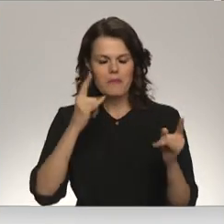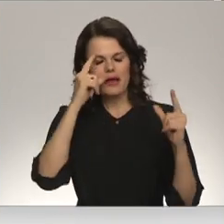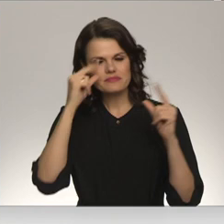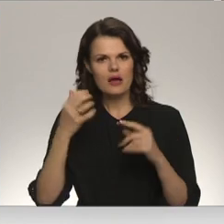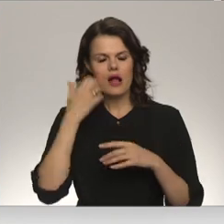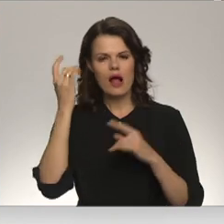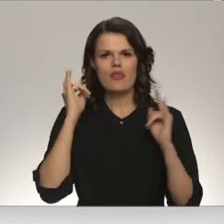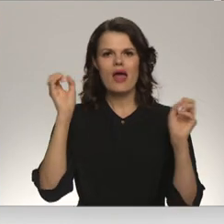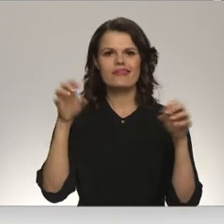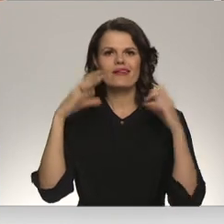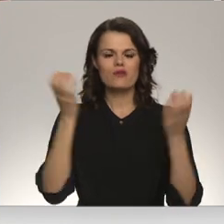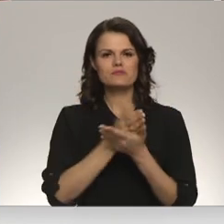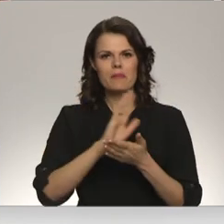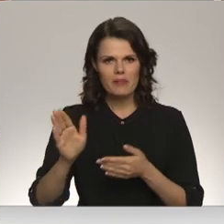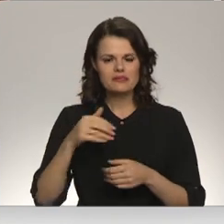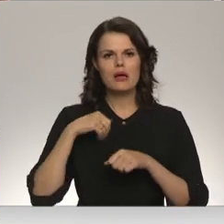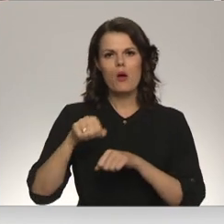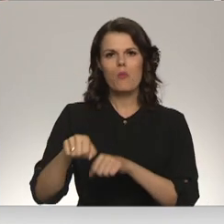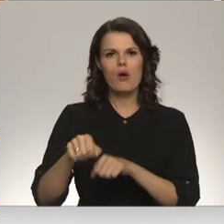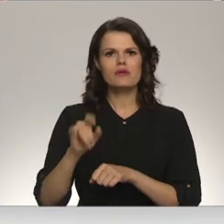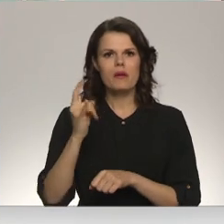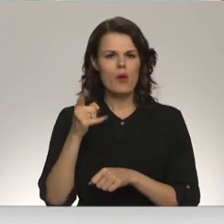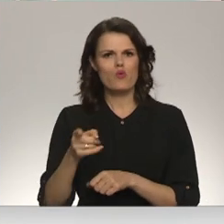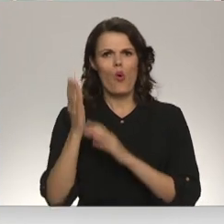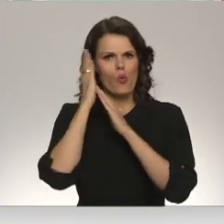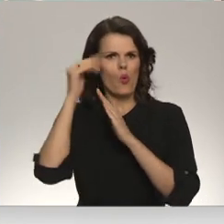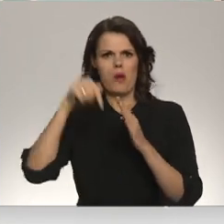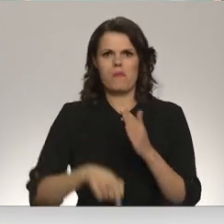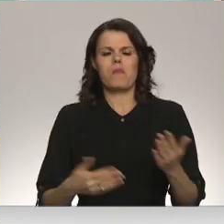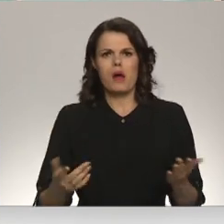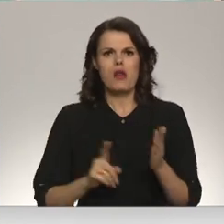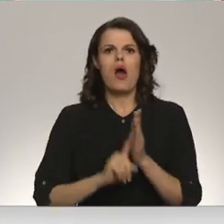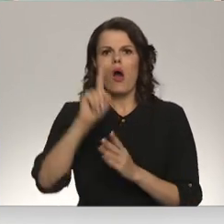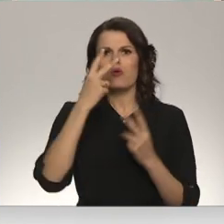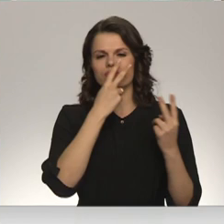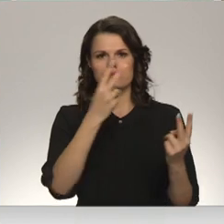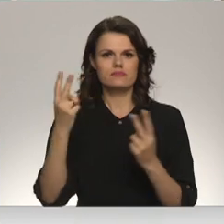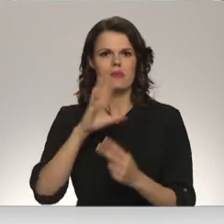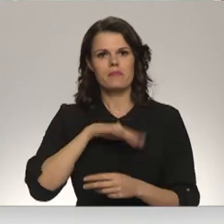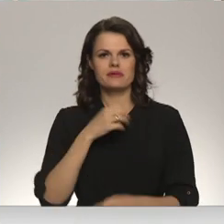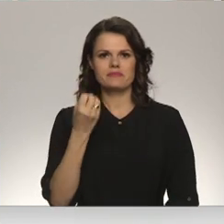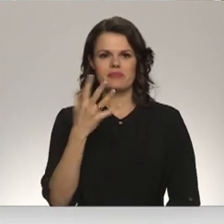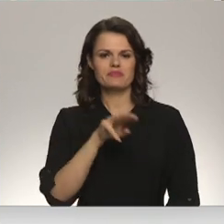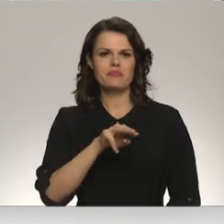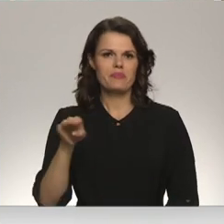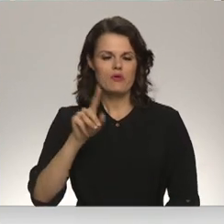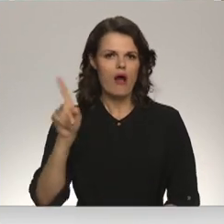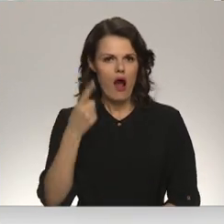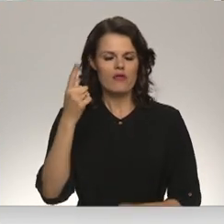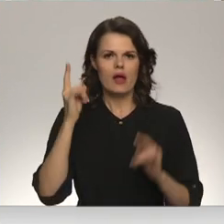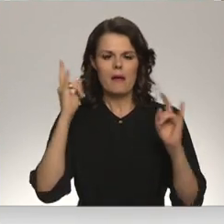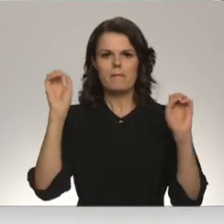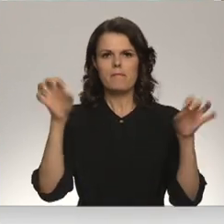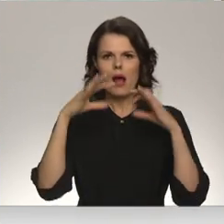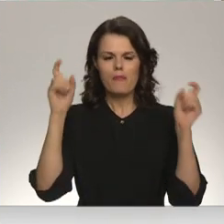trauksme beidzās, es viņu modināju, ko viņš pagrabā gulēs. Uzejam augšā un burtiski pēc 15 minūtēm atkal trauksme